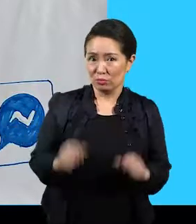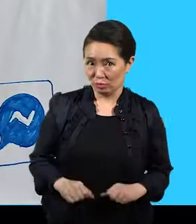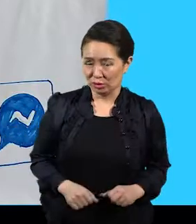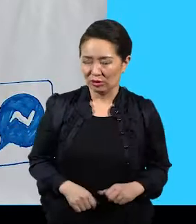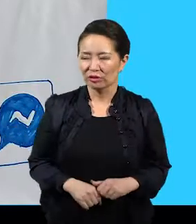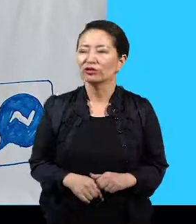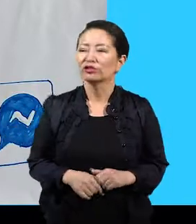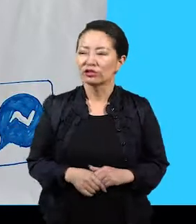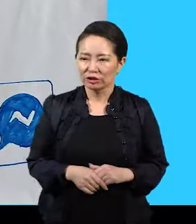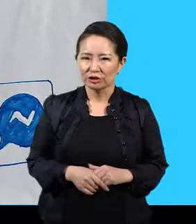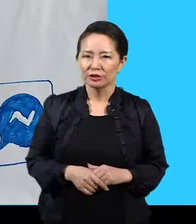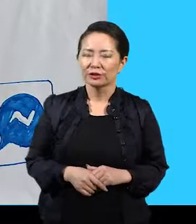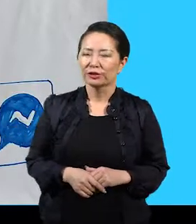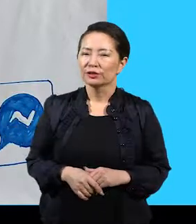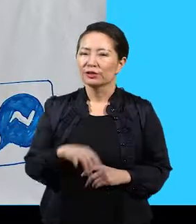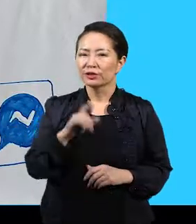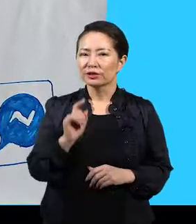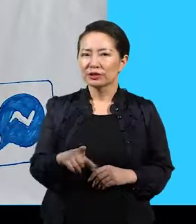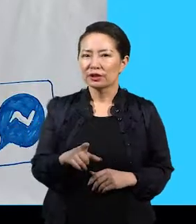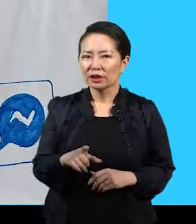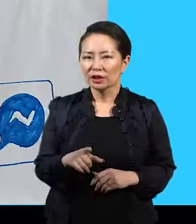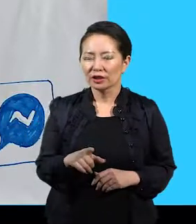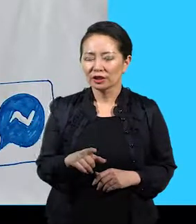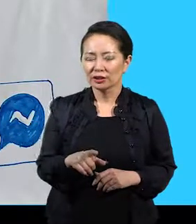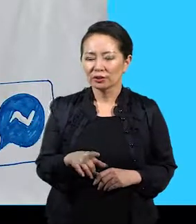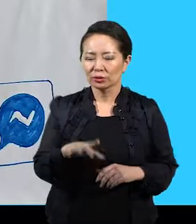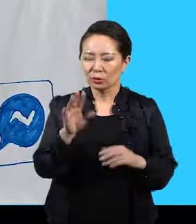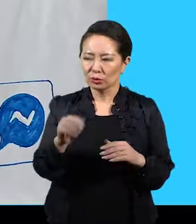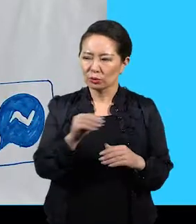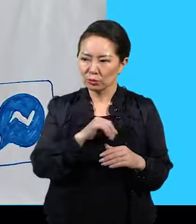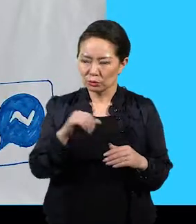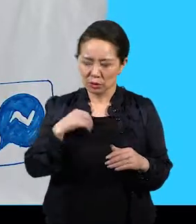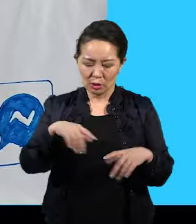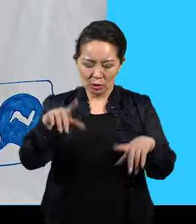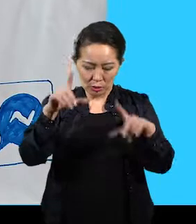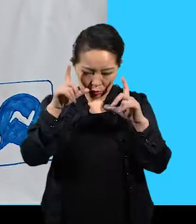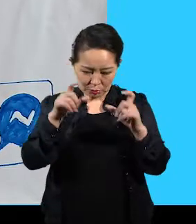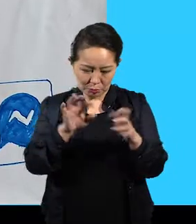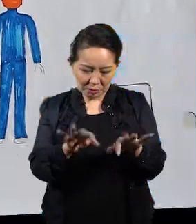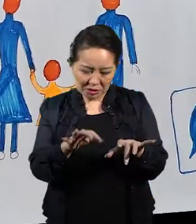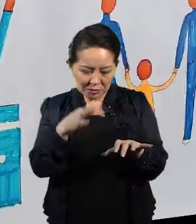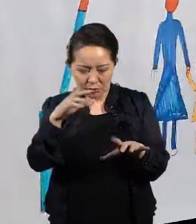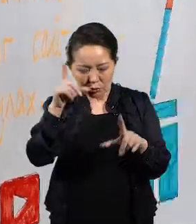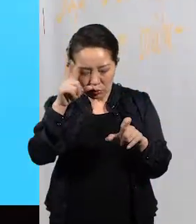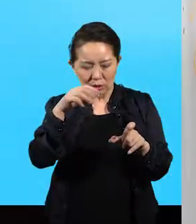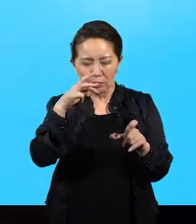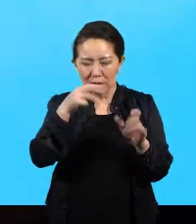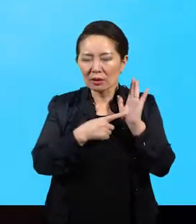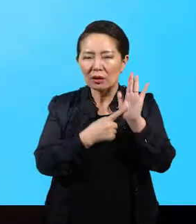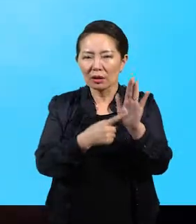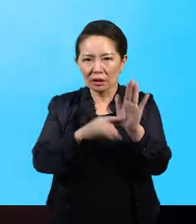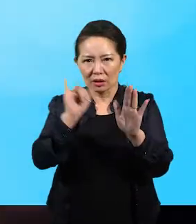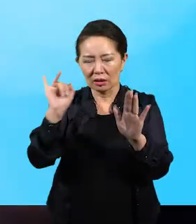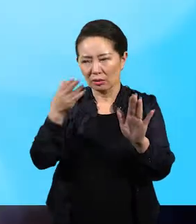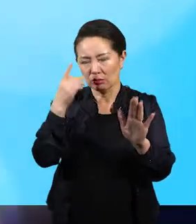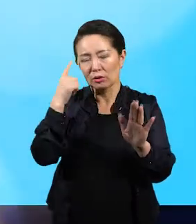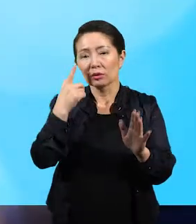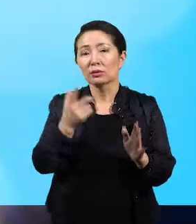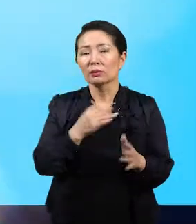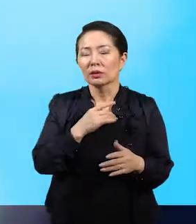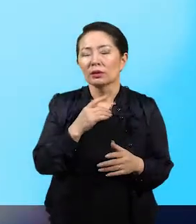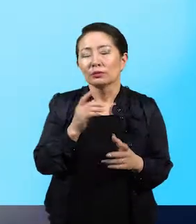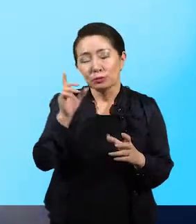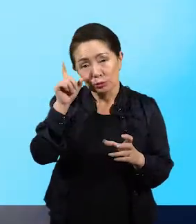Тэгээд энийг ингээд эцэст дүүнжлэхэд хүмүүс нөө бичгийн мэдээлэлээс л зургийн мэдээлэлд илүү их татагддаг, илүү их зураг оруулахыг манайх бодлоо.